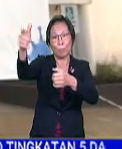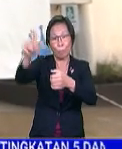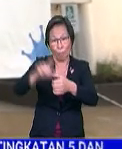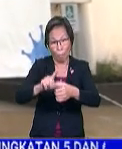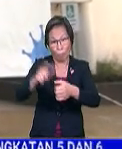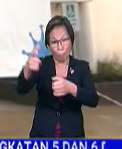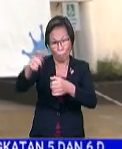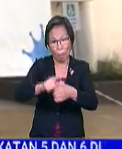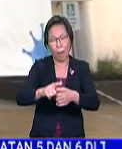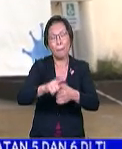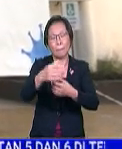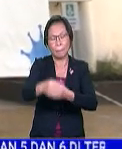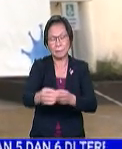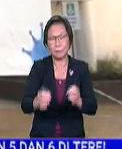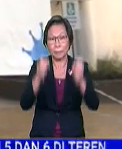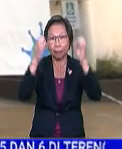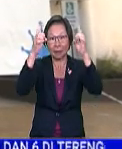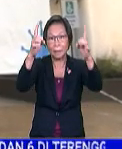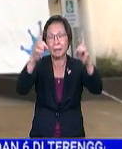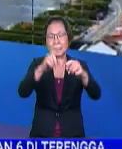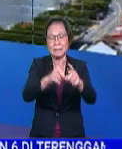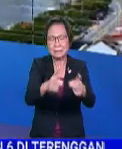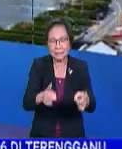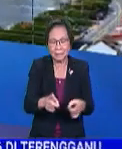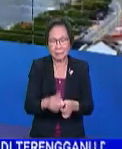Pejabat Pendidikan Daerah Sibu.